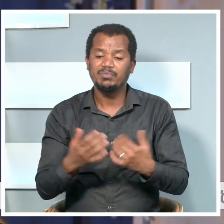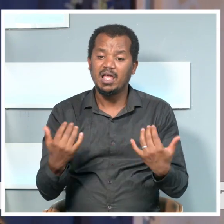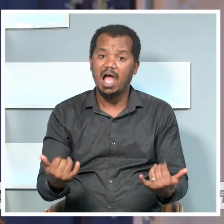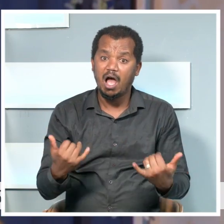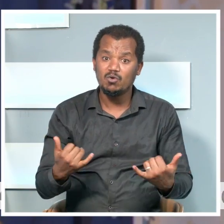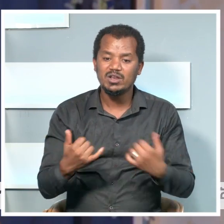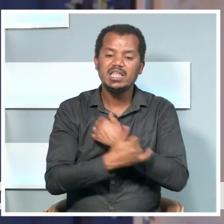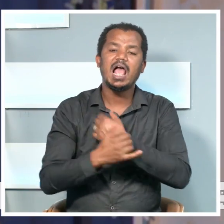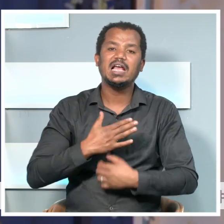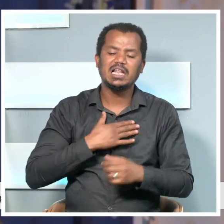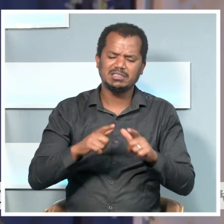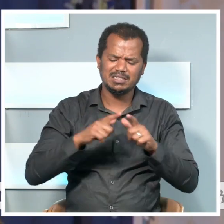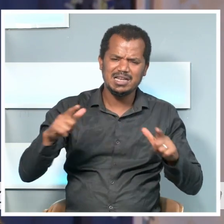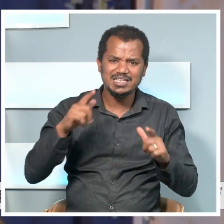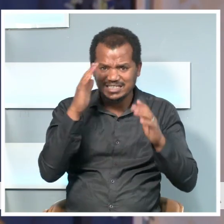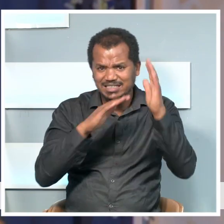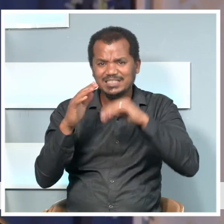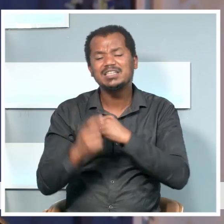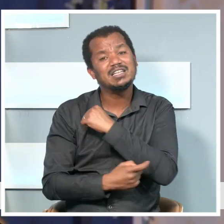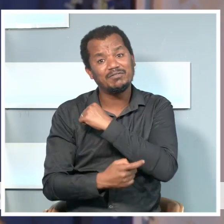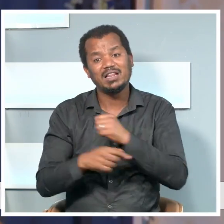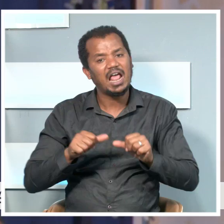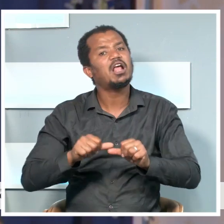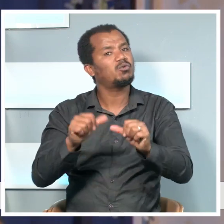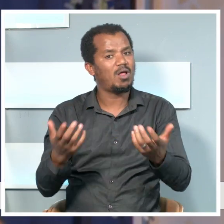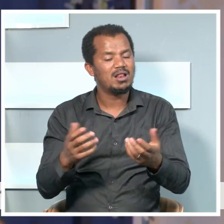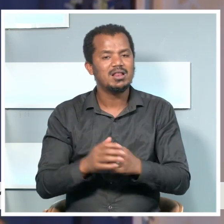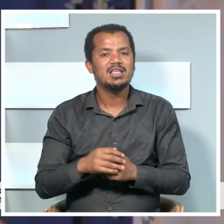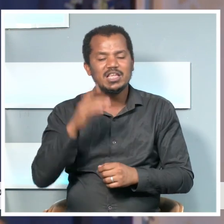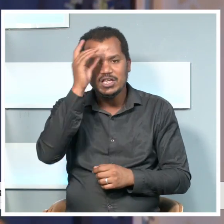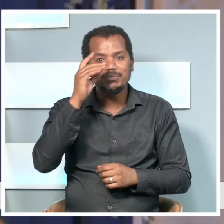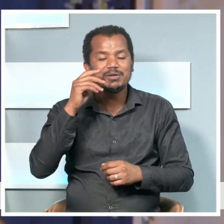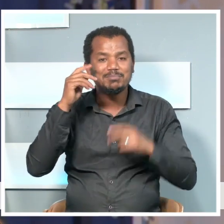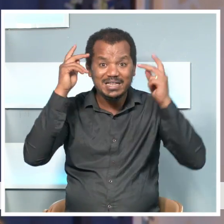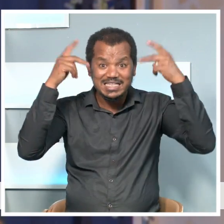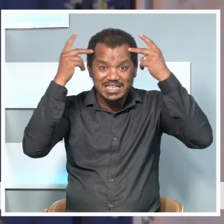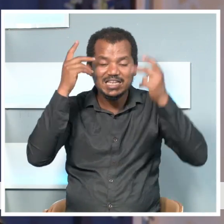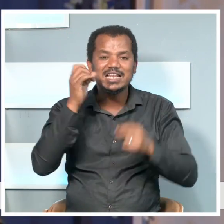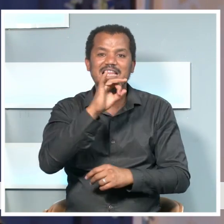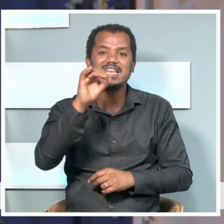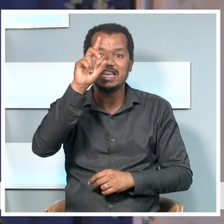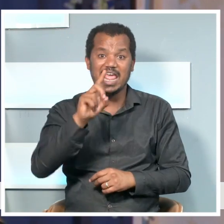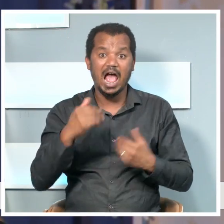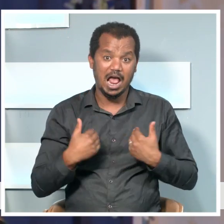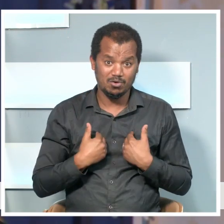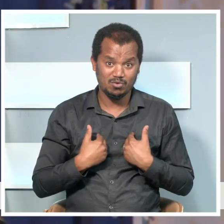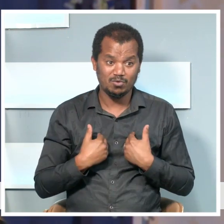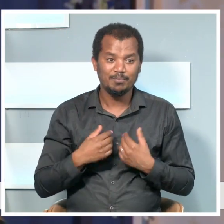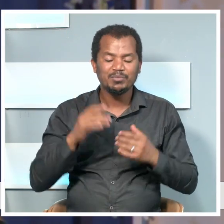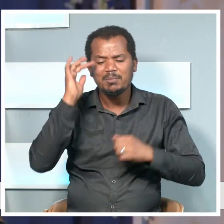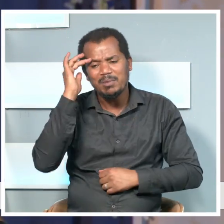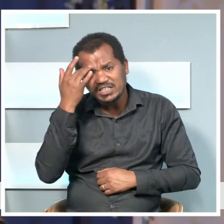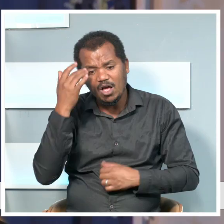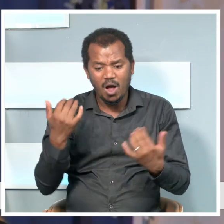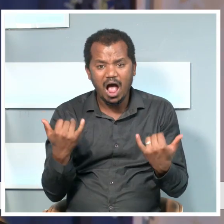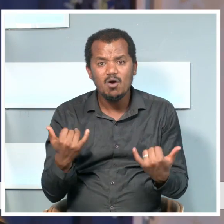አሁንም ቢሆን ያገራችን ትልቅ ተግዳሮት ሆኖ ቀጥሏል። ክብርት ሚኒስትር ዶክተር ሊያ በዚ አሉ። በሽታው